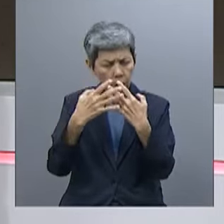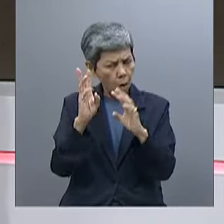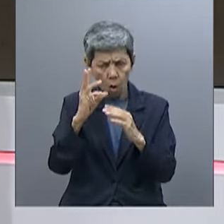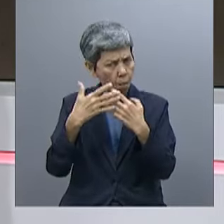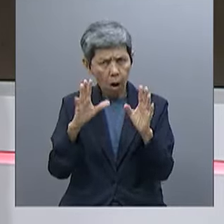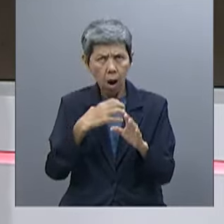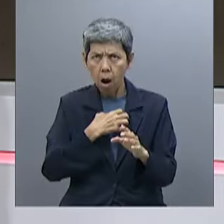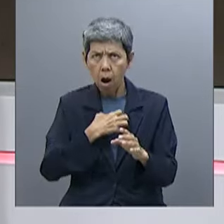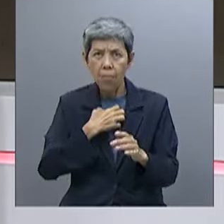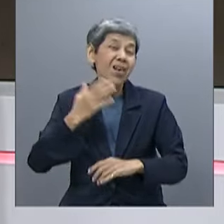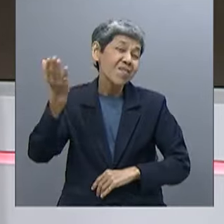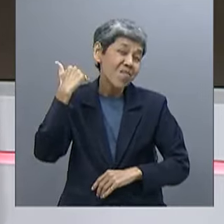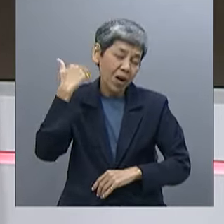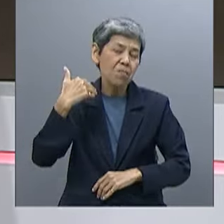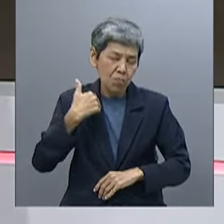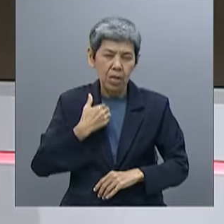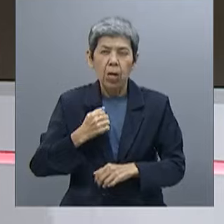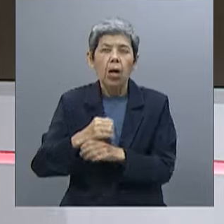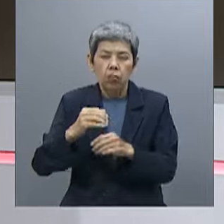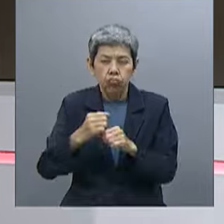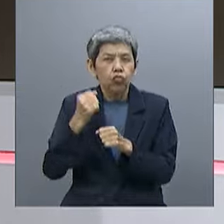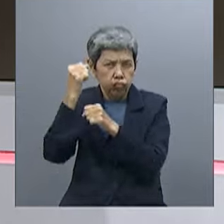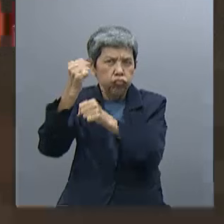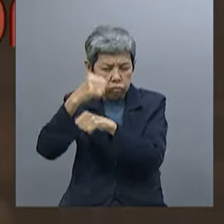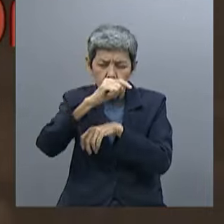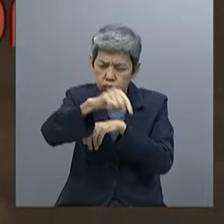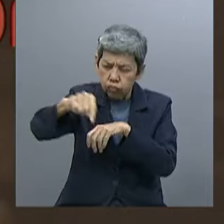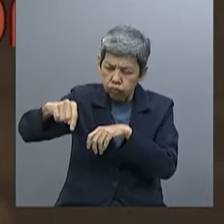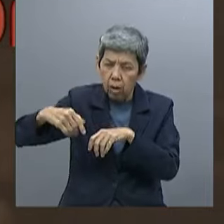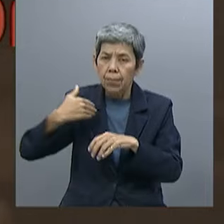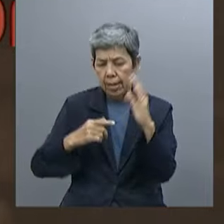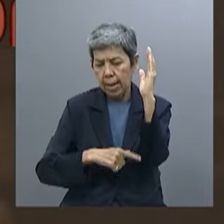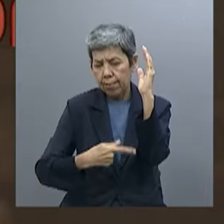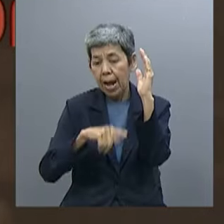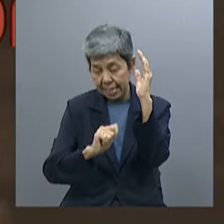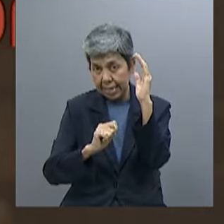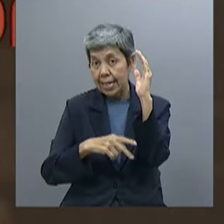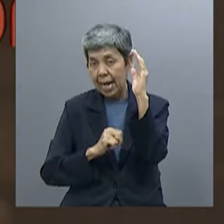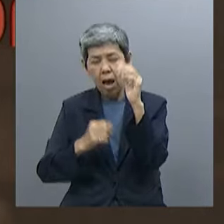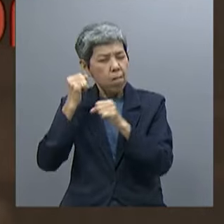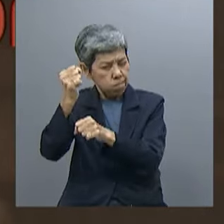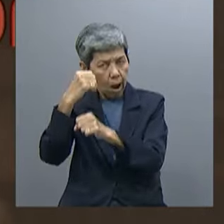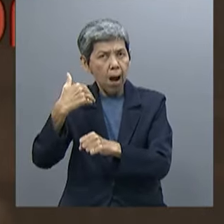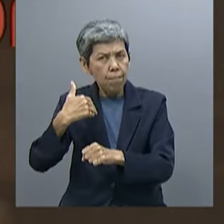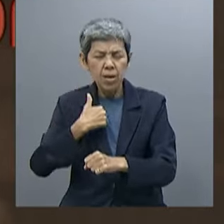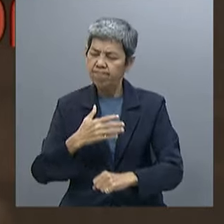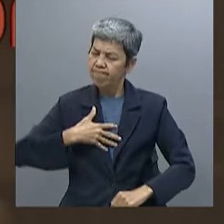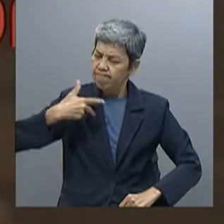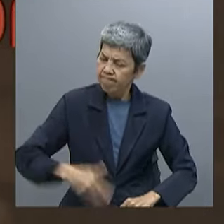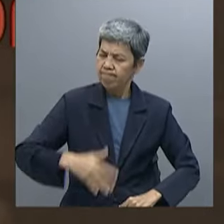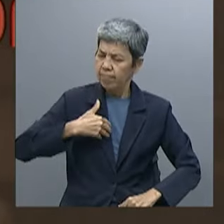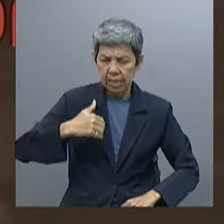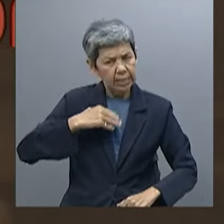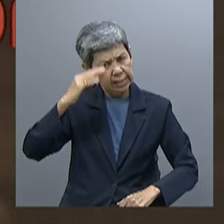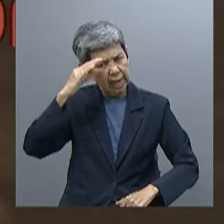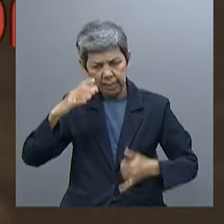ค่ะซึ่งก่อนหน้านั้นมีการชุมนุมอยู่ในพื้นที่อื่นของจังหวัดปัตตานีและจังหวัดนราธิวาสแสดงความไม่พอใจเจ้าหน้าที่ท